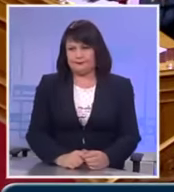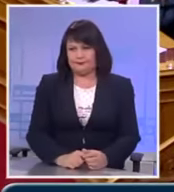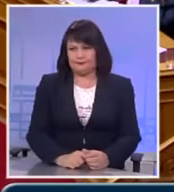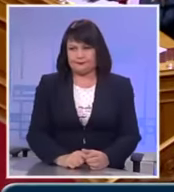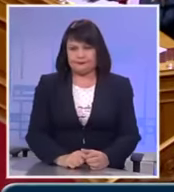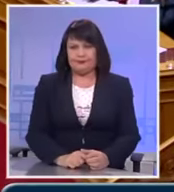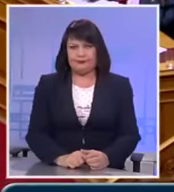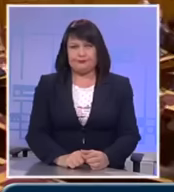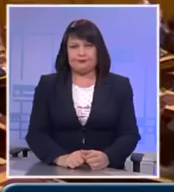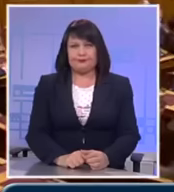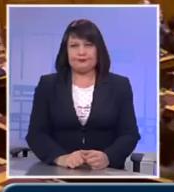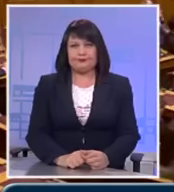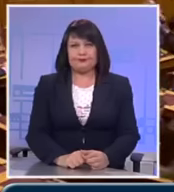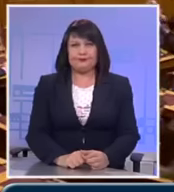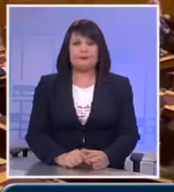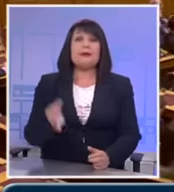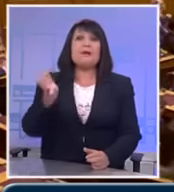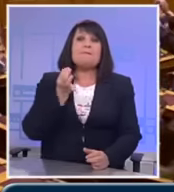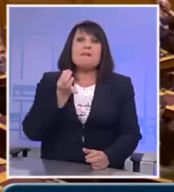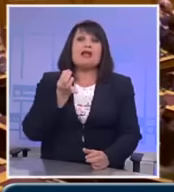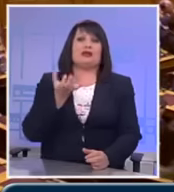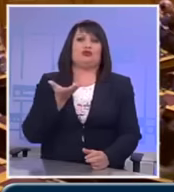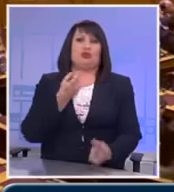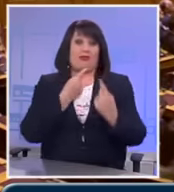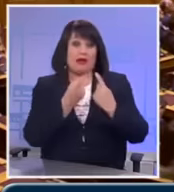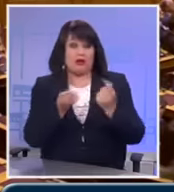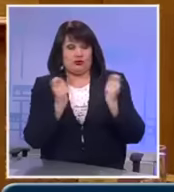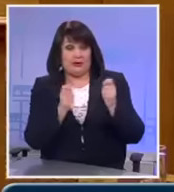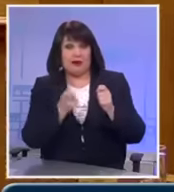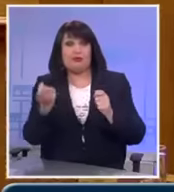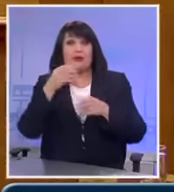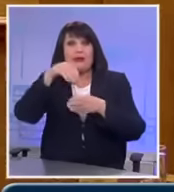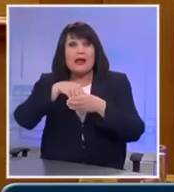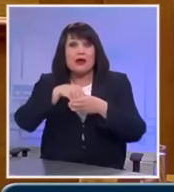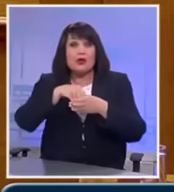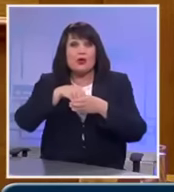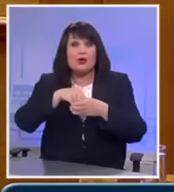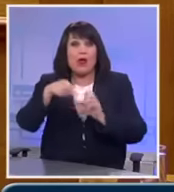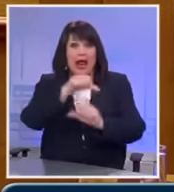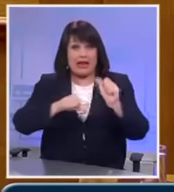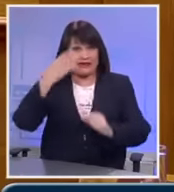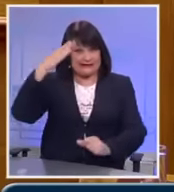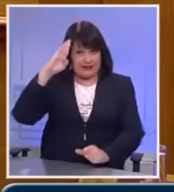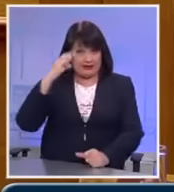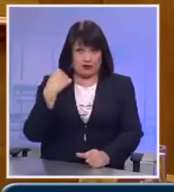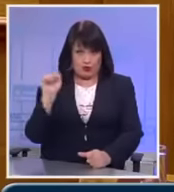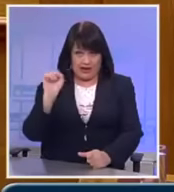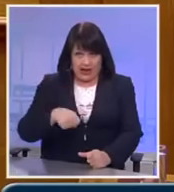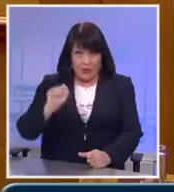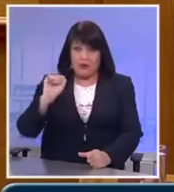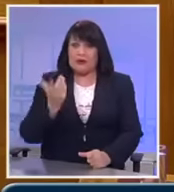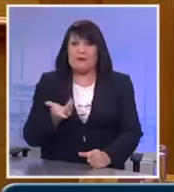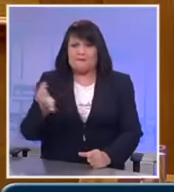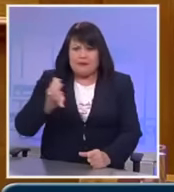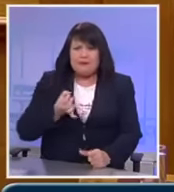όμως πείτε μας για το περιεχόμενο αφήστε το αν έγινε διάλογος με τις αλλαγές στο γυμνάσιο διαφωνείτε πείτε